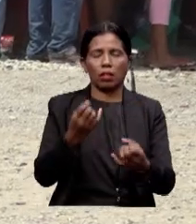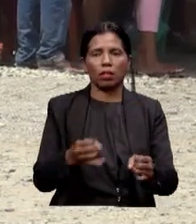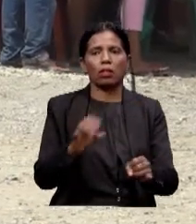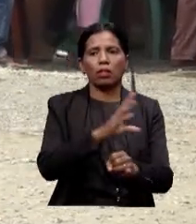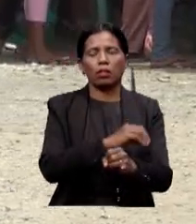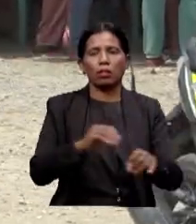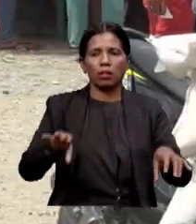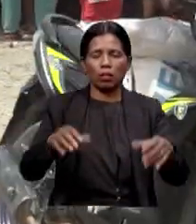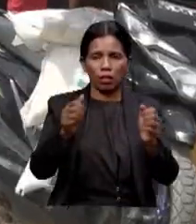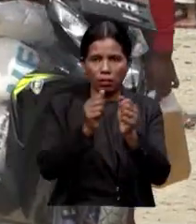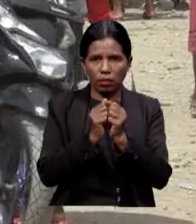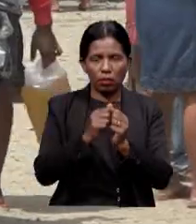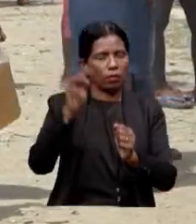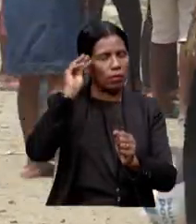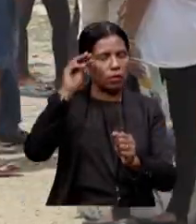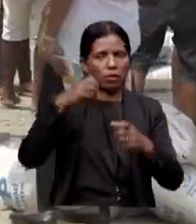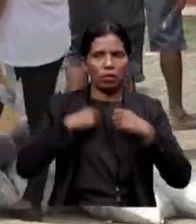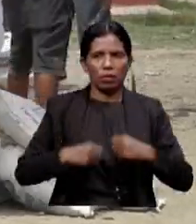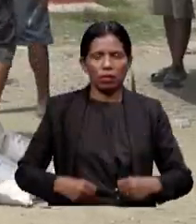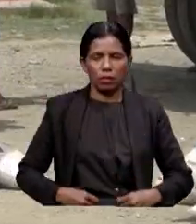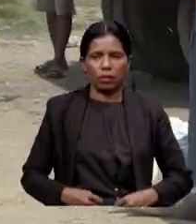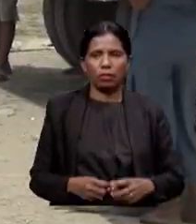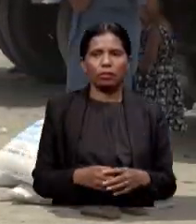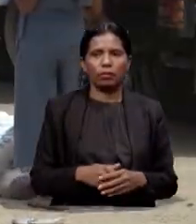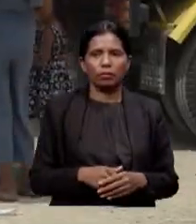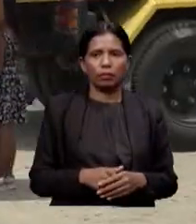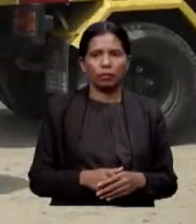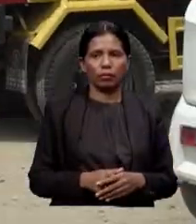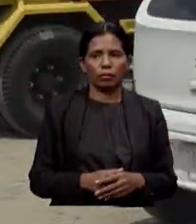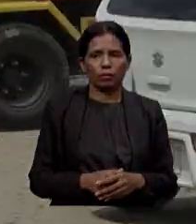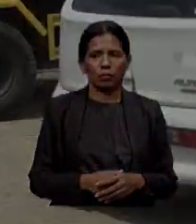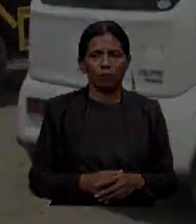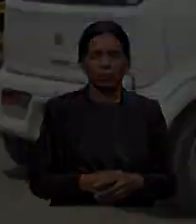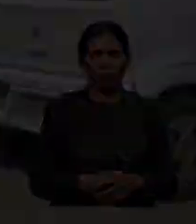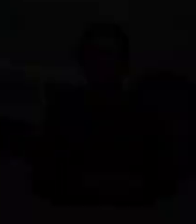Serviso Amutu ko Ministerio Saudi. Equipo Cobertura, Yemen.